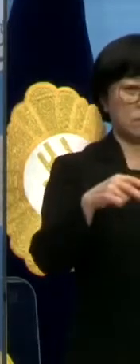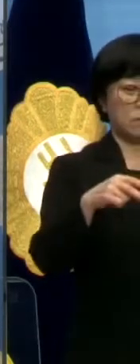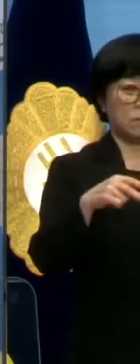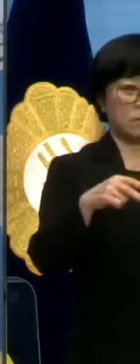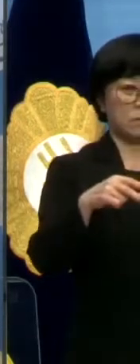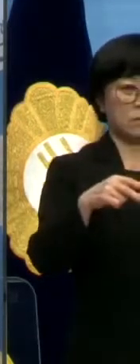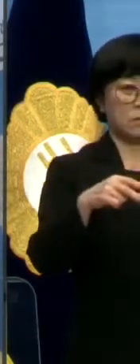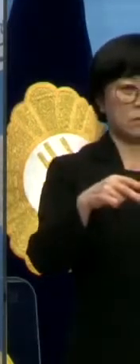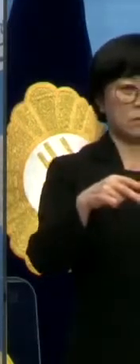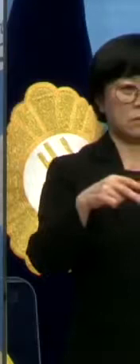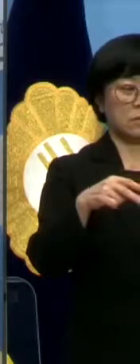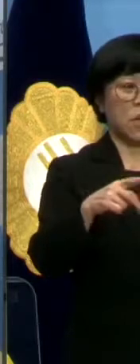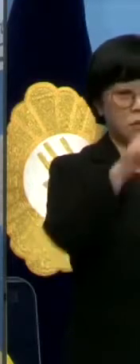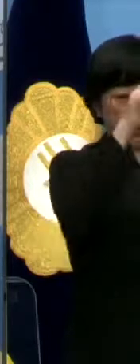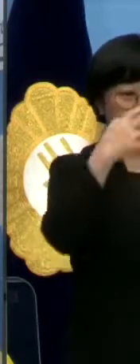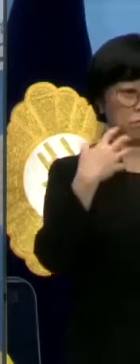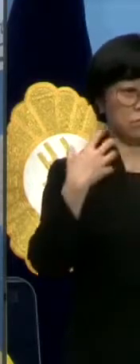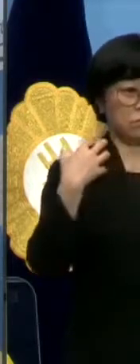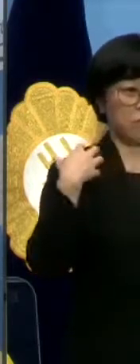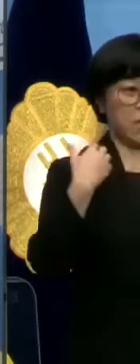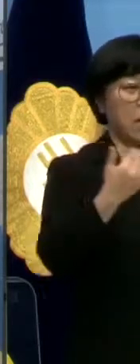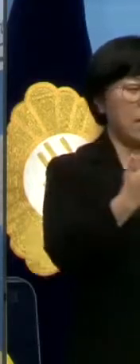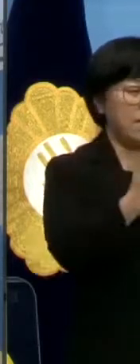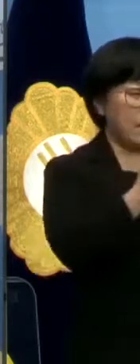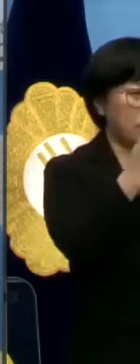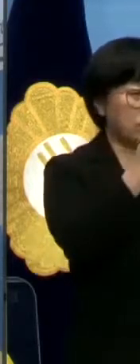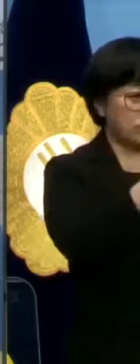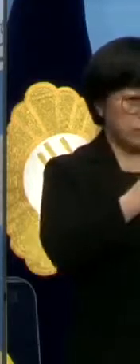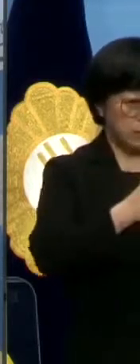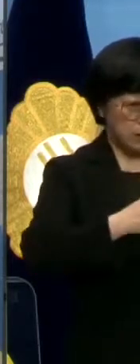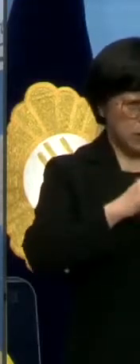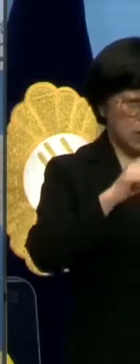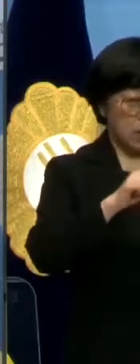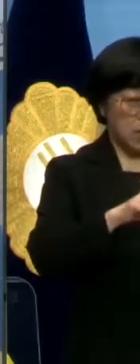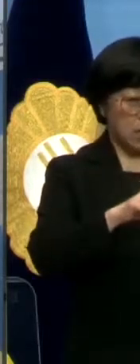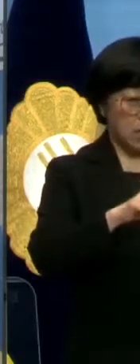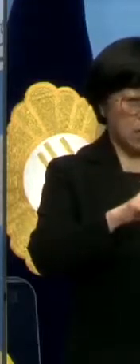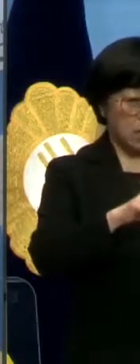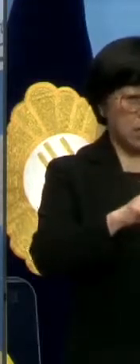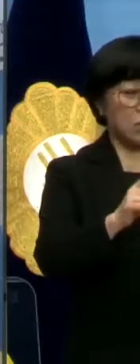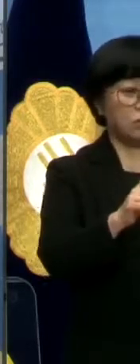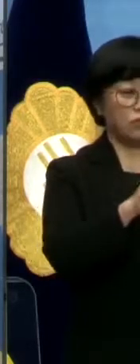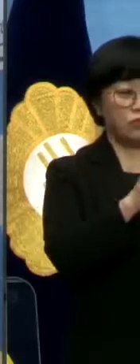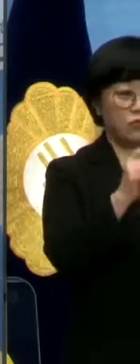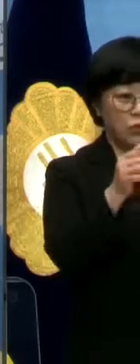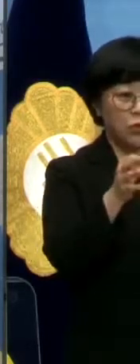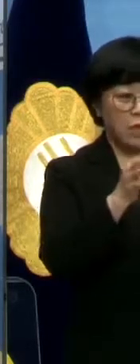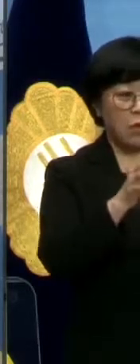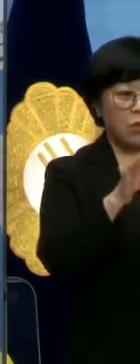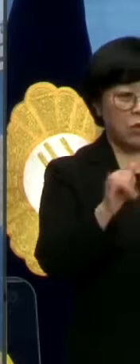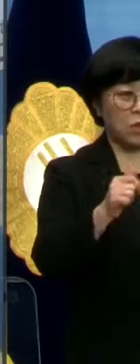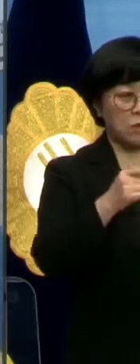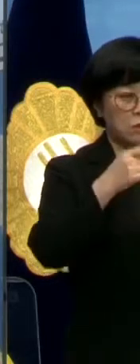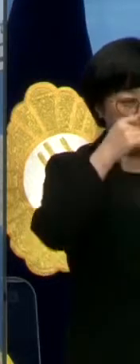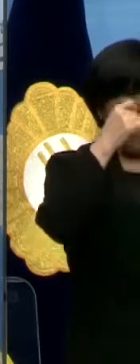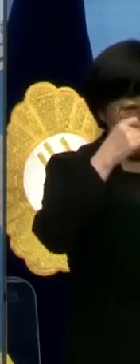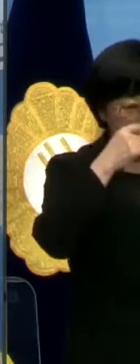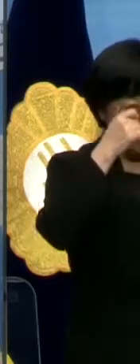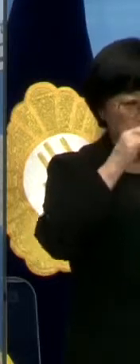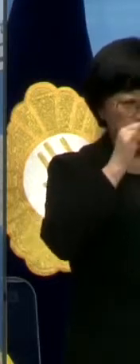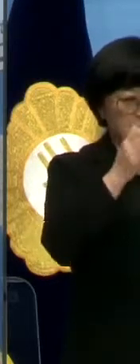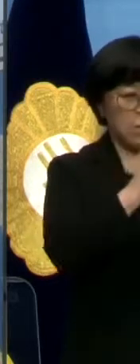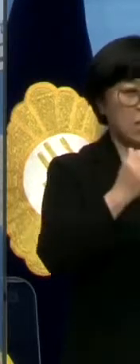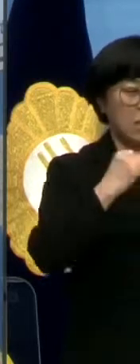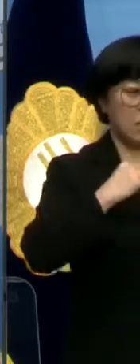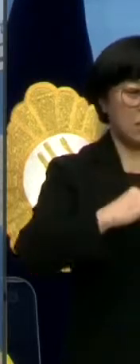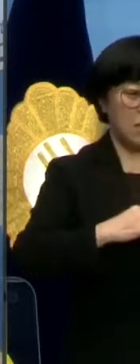코로나19 사태에 대한 정부의 방역수칙에 대한 중소상공인 자영업자들의 피눈물이 쏟아지며